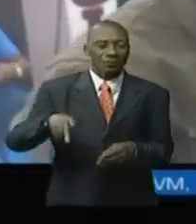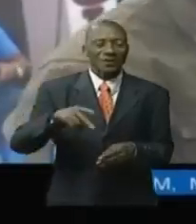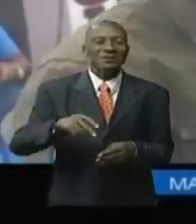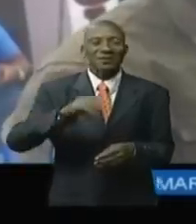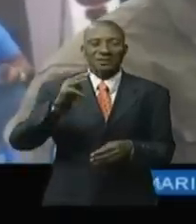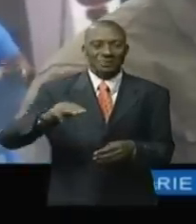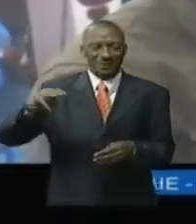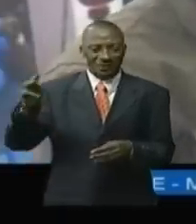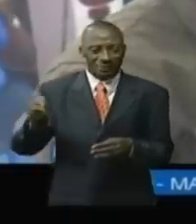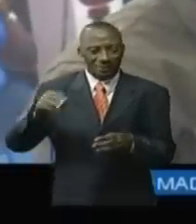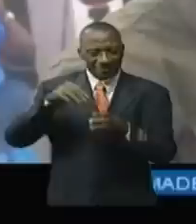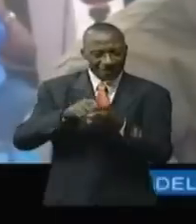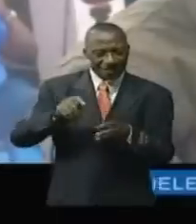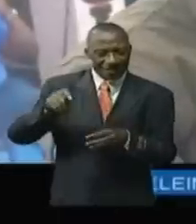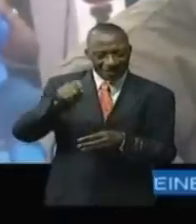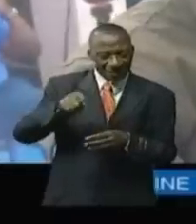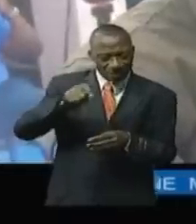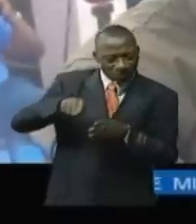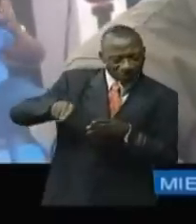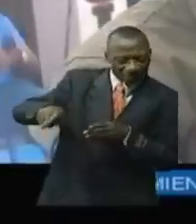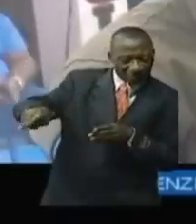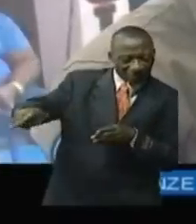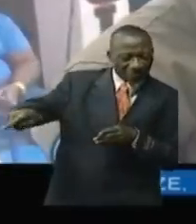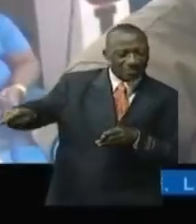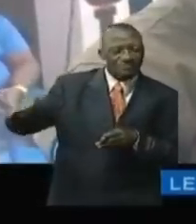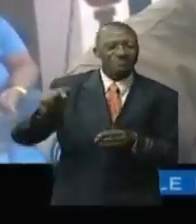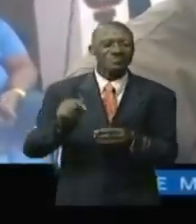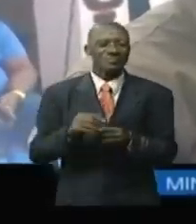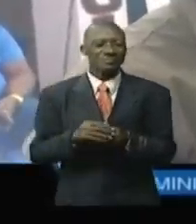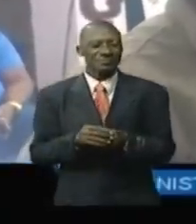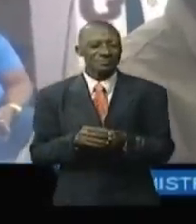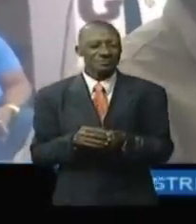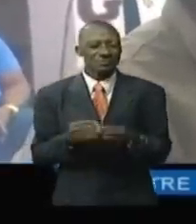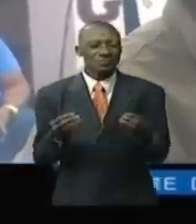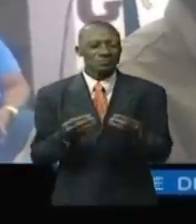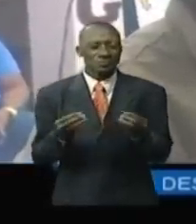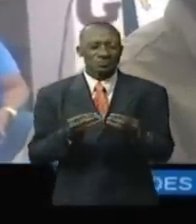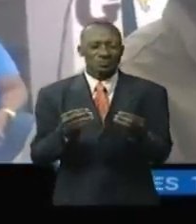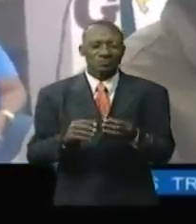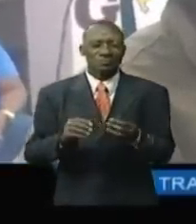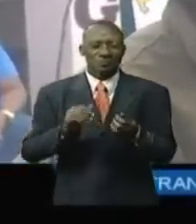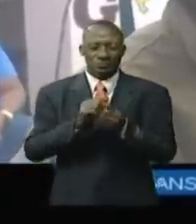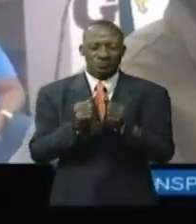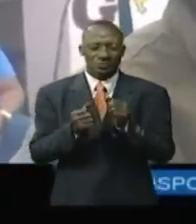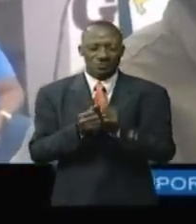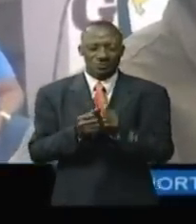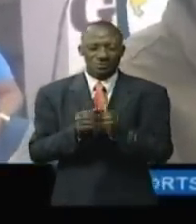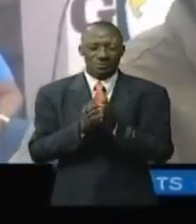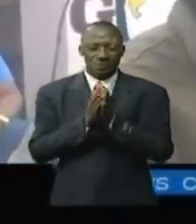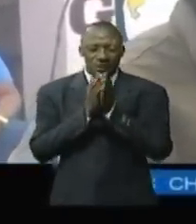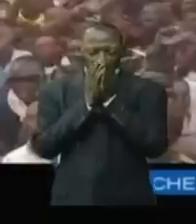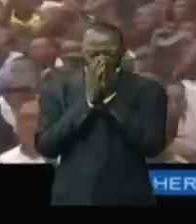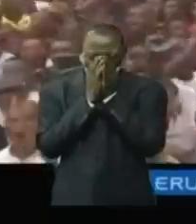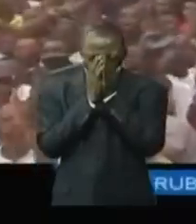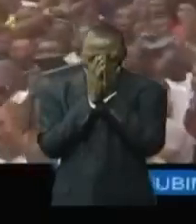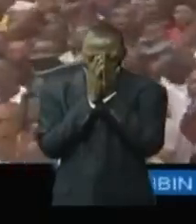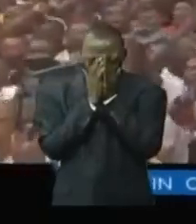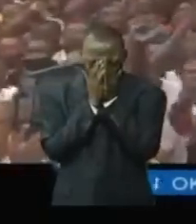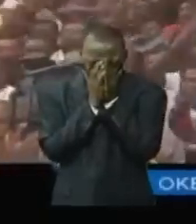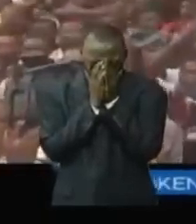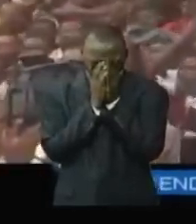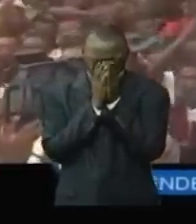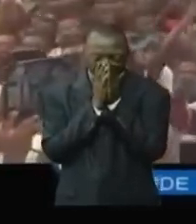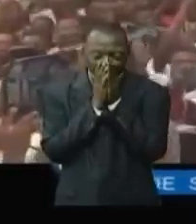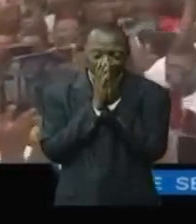le gouverneur intérimaire du Maniema, Afan Idis Mangala, lors de la réunion du Conseil provincial de sécurité, présidée le dimanche